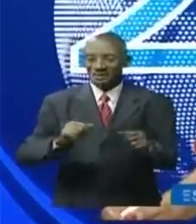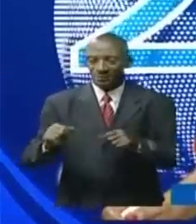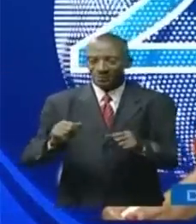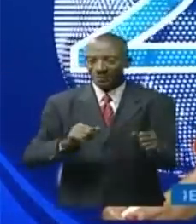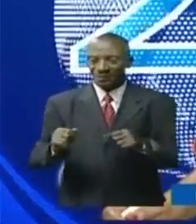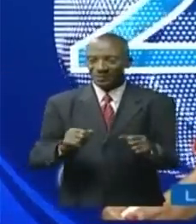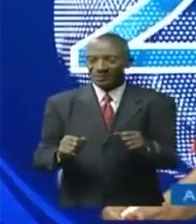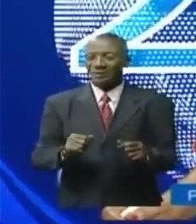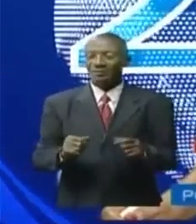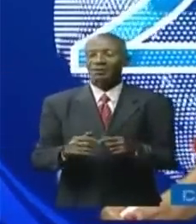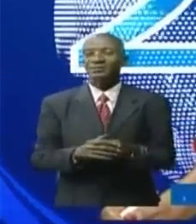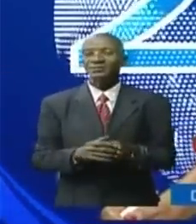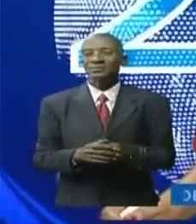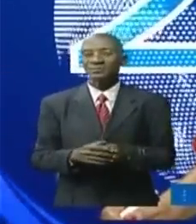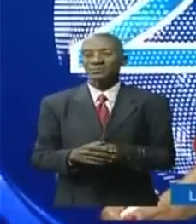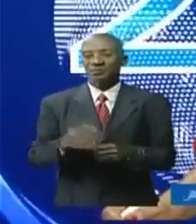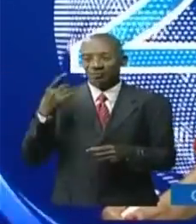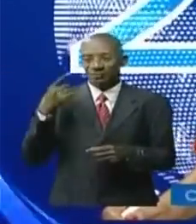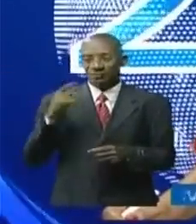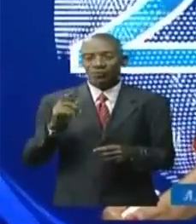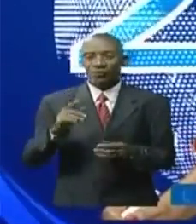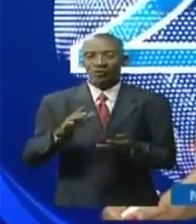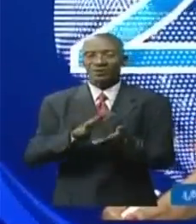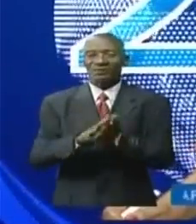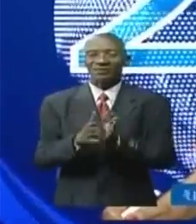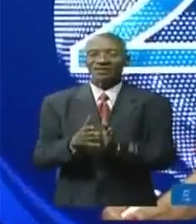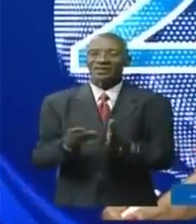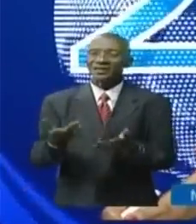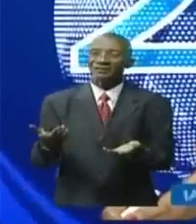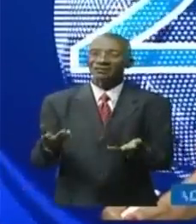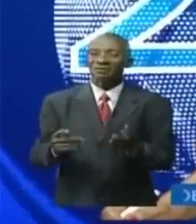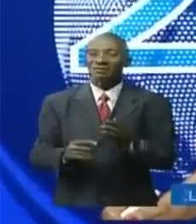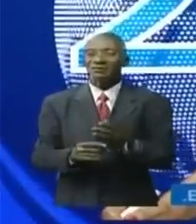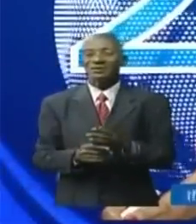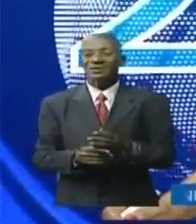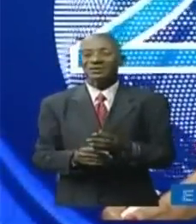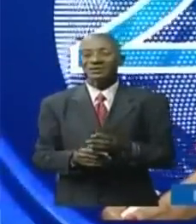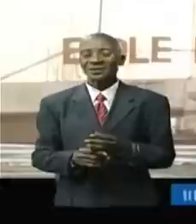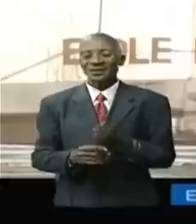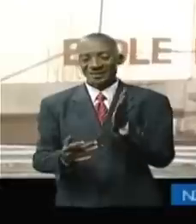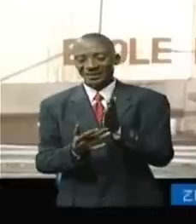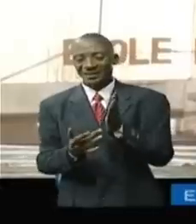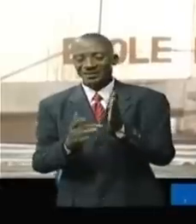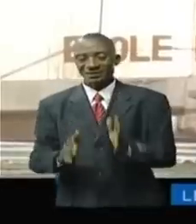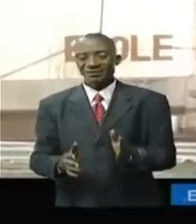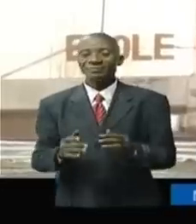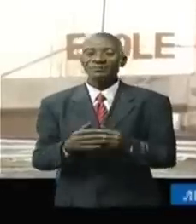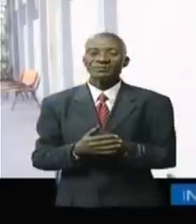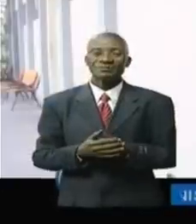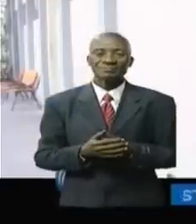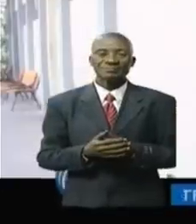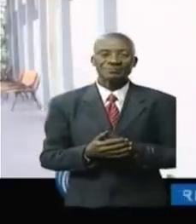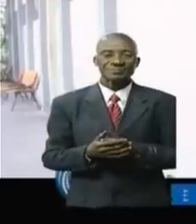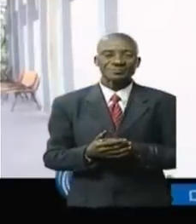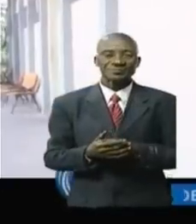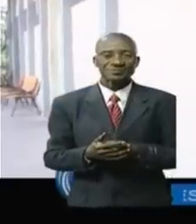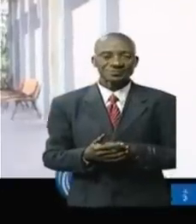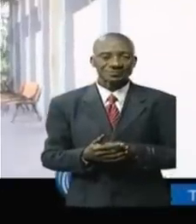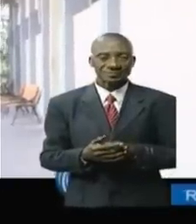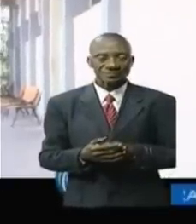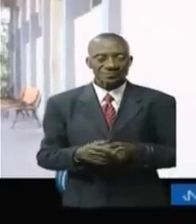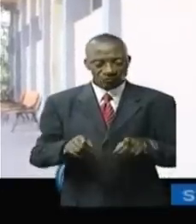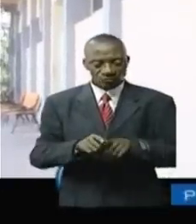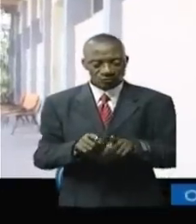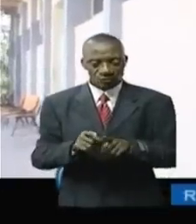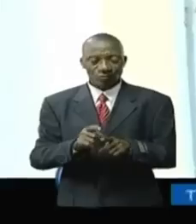ce concours a eu lieu ici à Kinshasa. Rikinzuzilo Yamayawel, reportage. C'est toute une innovation